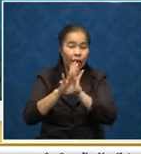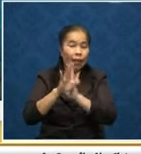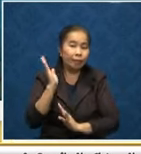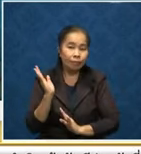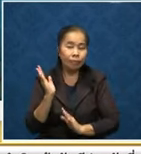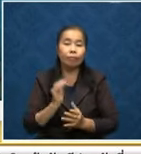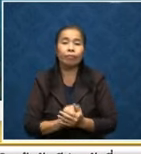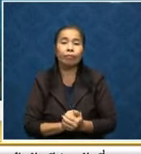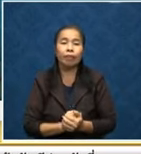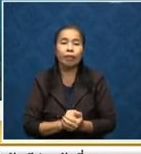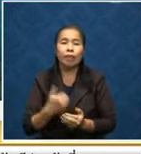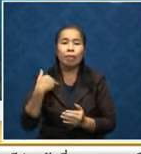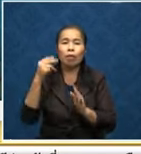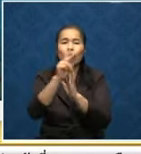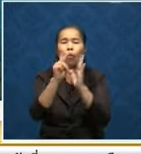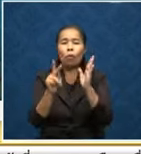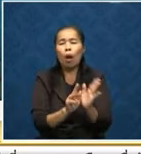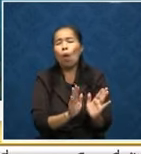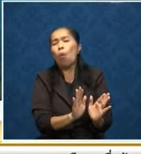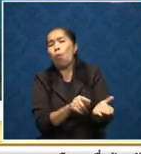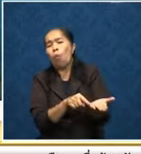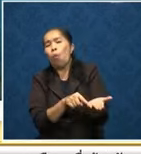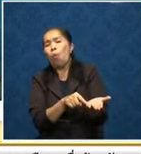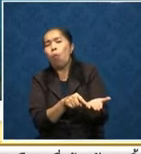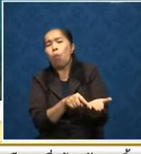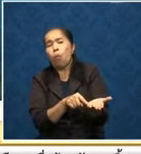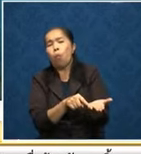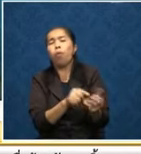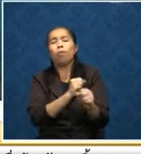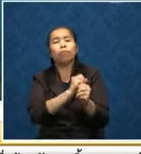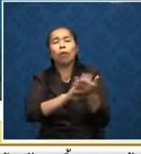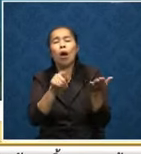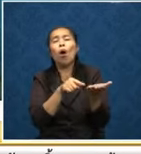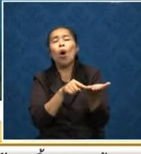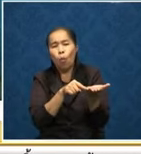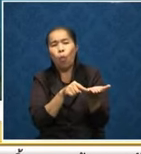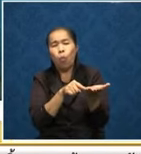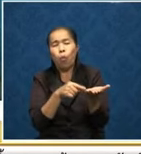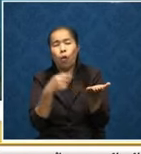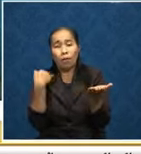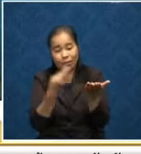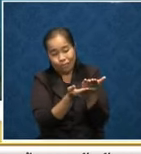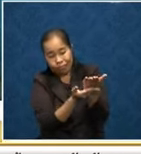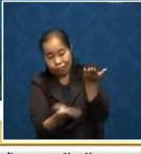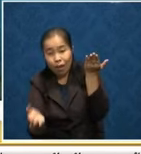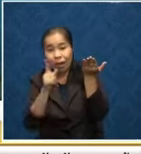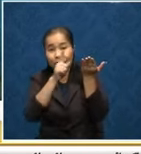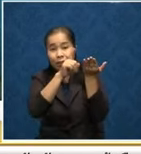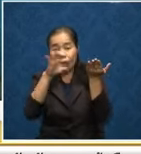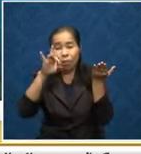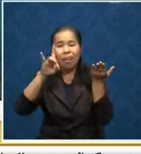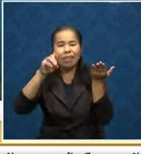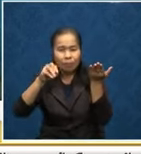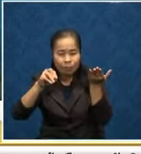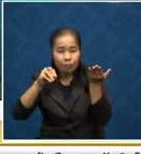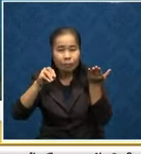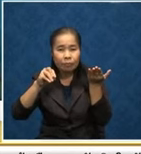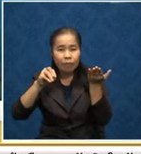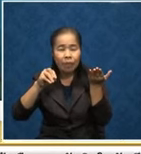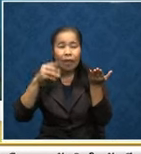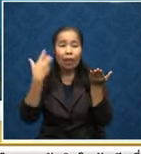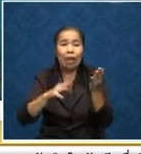สุดท้ายเรายังมีกฎหมายค้างท่อที่ผมได้นำเรียนท่านประธานครับอยู่ในสภาชุดที่แล้วอีก180ฉบับซึ่งแท่งที่สูงที่สุด